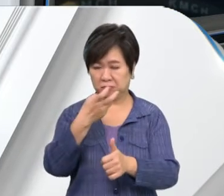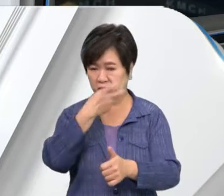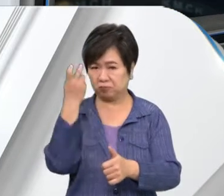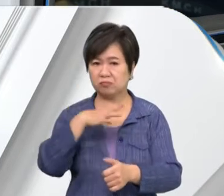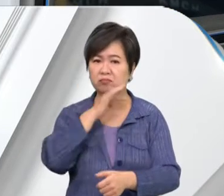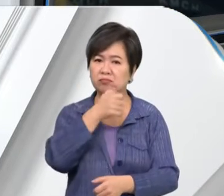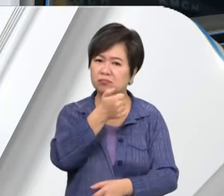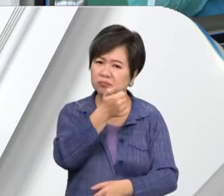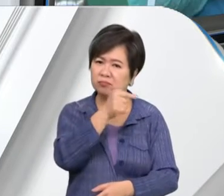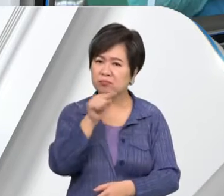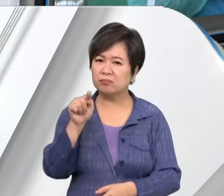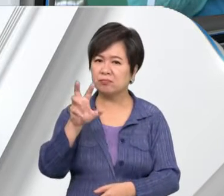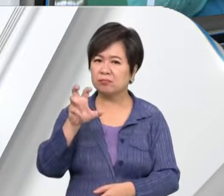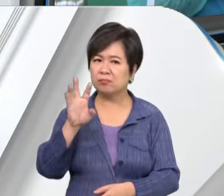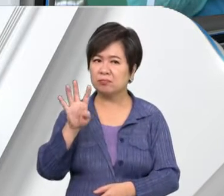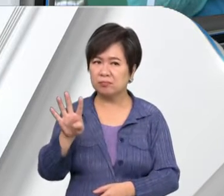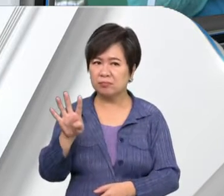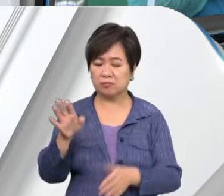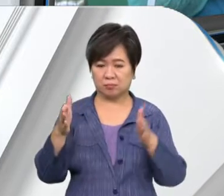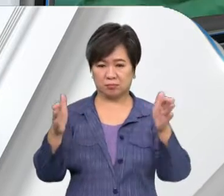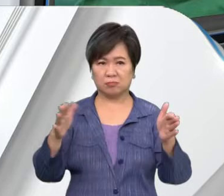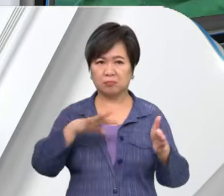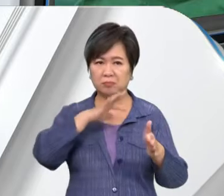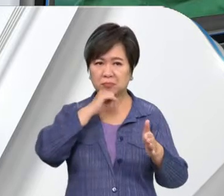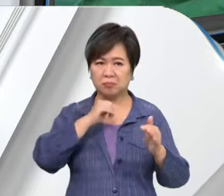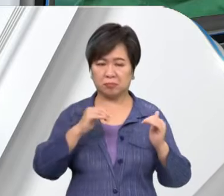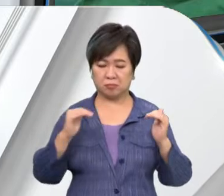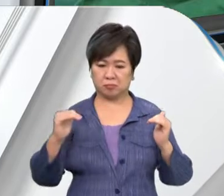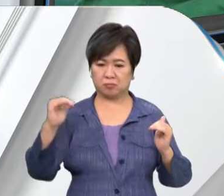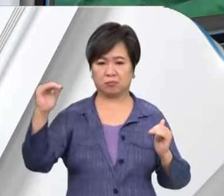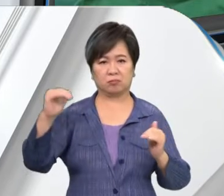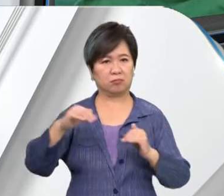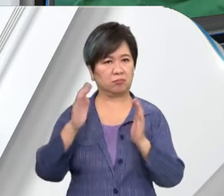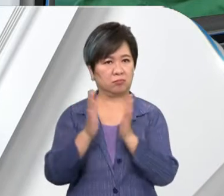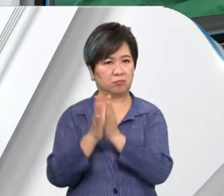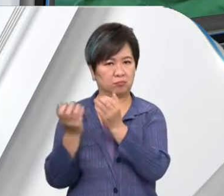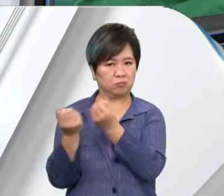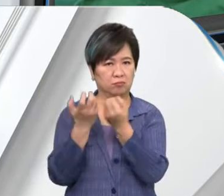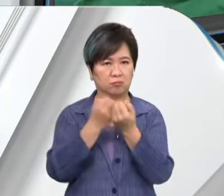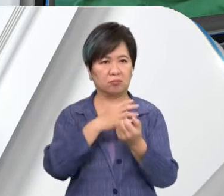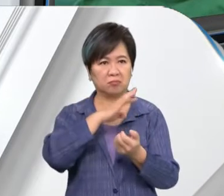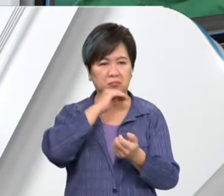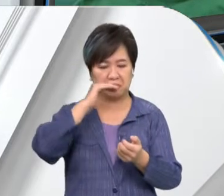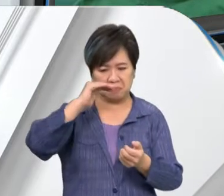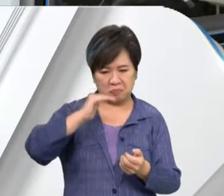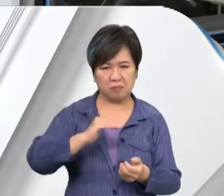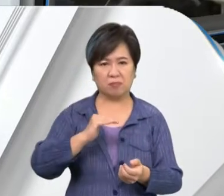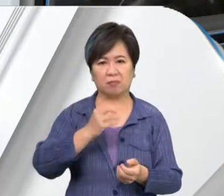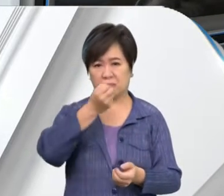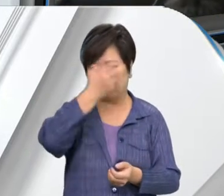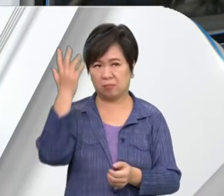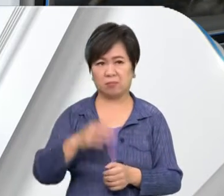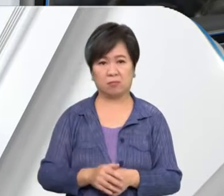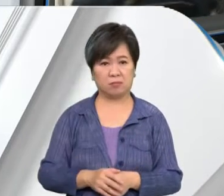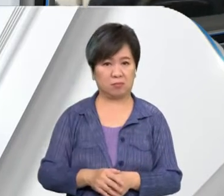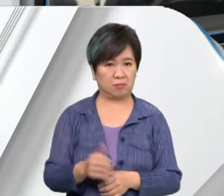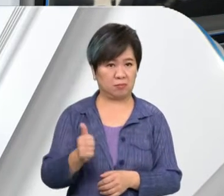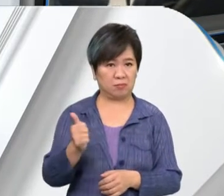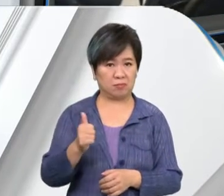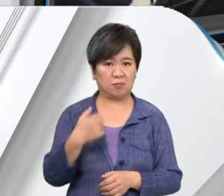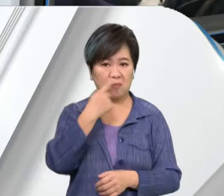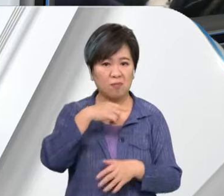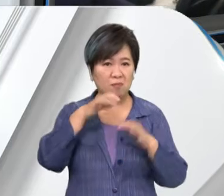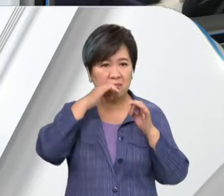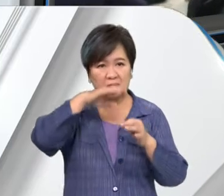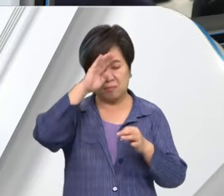现50到84岁各种年龄层都发生率了左首先下降。男性不可以